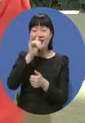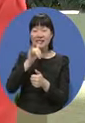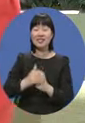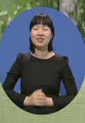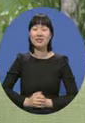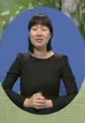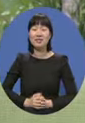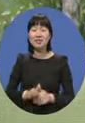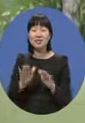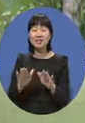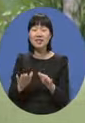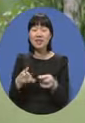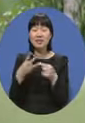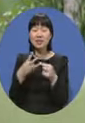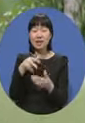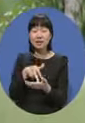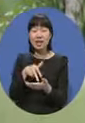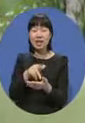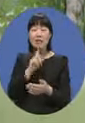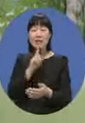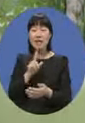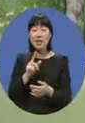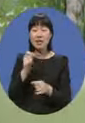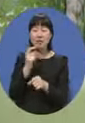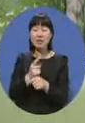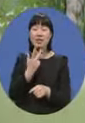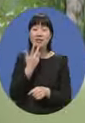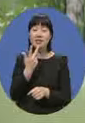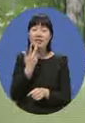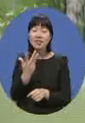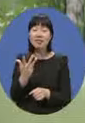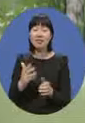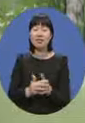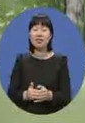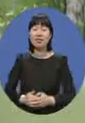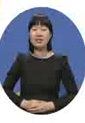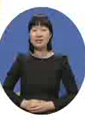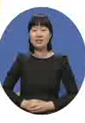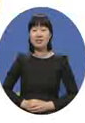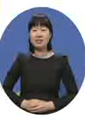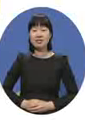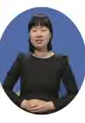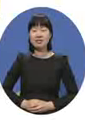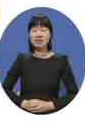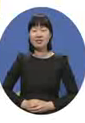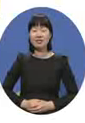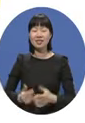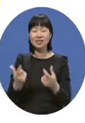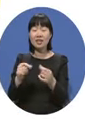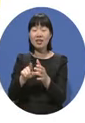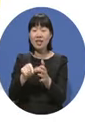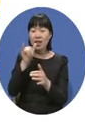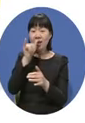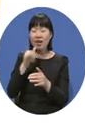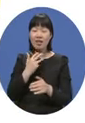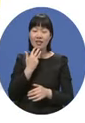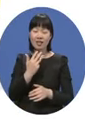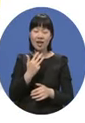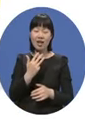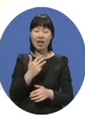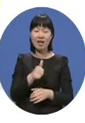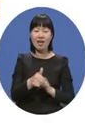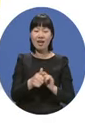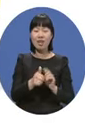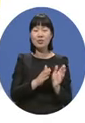알겠습니다 자 이번에는 이제 세 번째 상황인데요 이제 벌써 여덟살이 됐어요 야 자 요럴 때 있죠 여덟살 영준